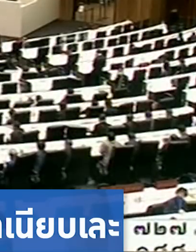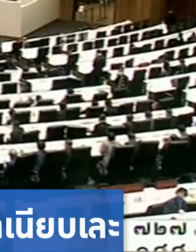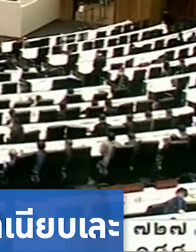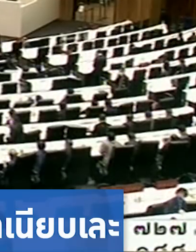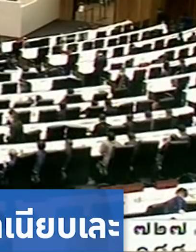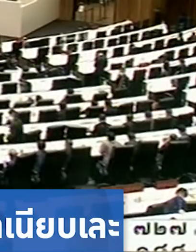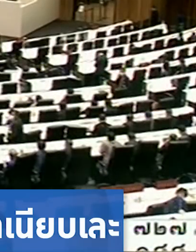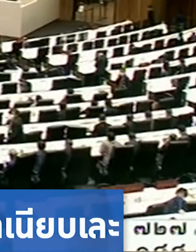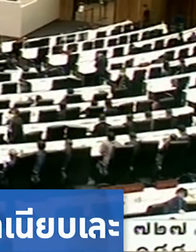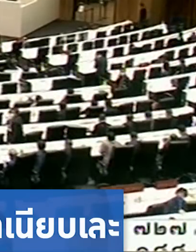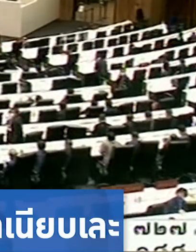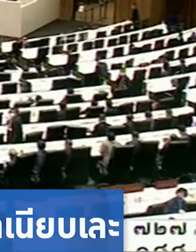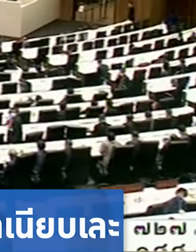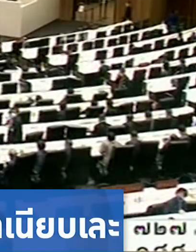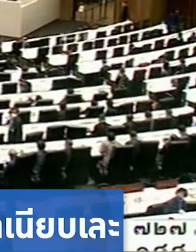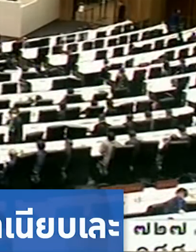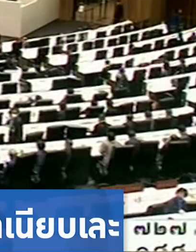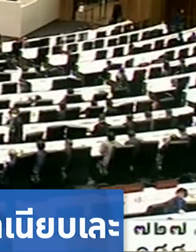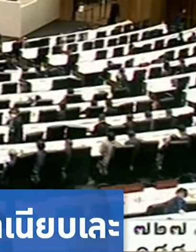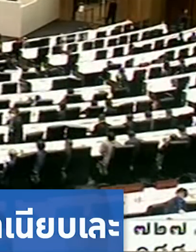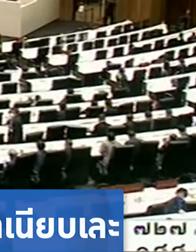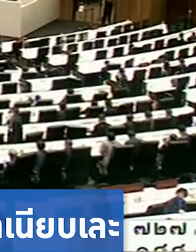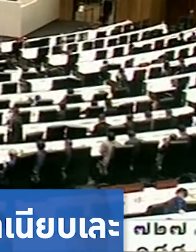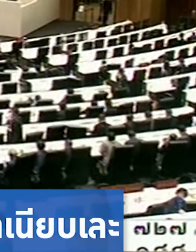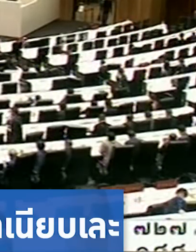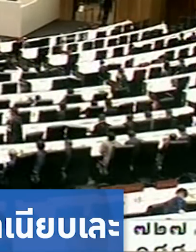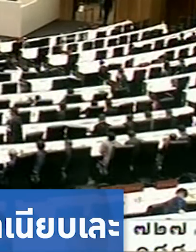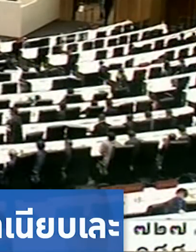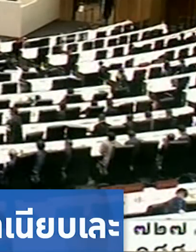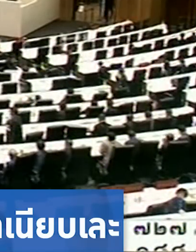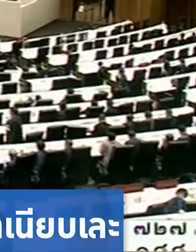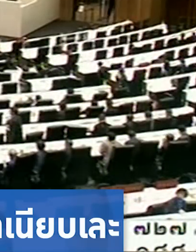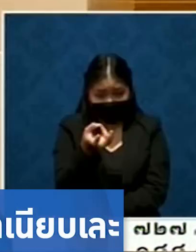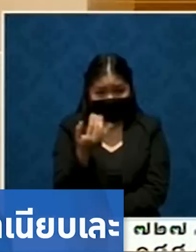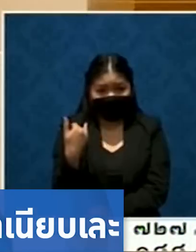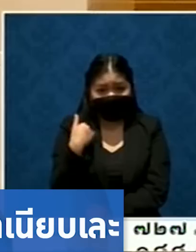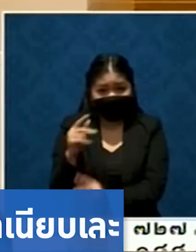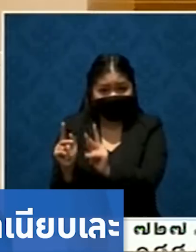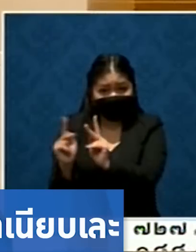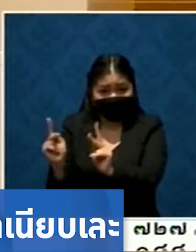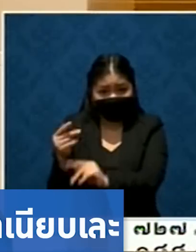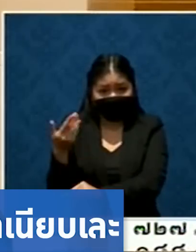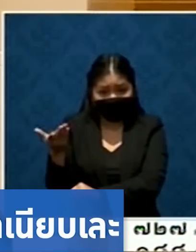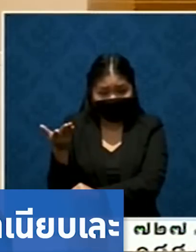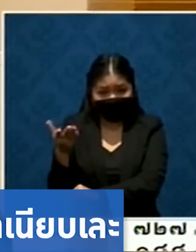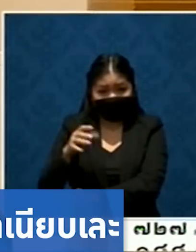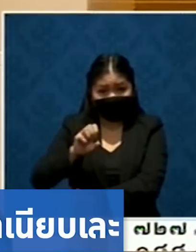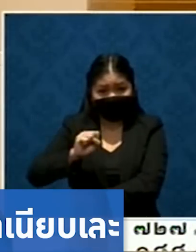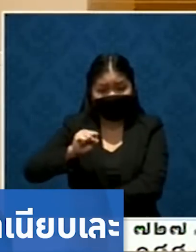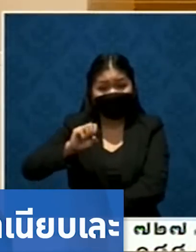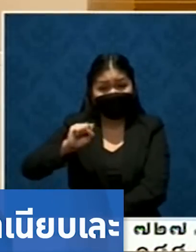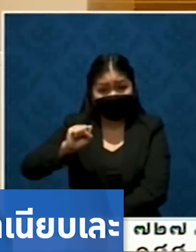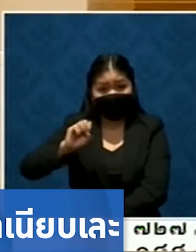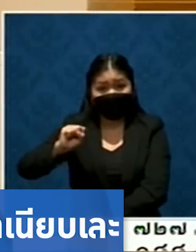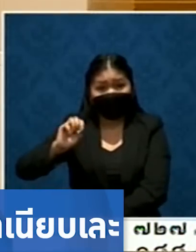ไทยสร้างไทยของคุณหญิงสุดารัตน์นะครับคุณเก่งการุณอนุดิษฐ์นาครทรรพนะครับกลุ่มนี้เป็นเพื่อไทยที่มาประชุมพลังประชารัฐที่มา